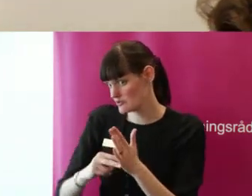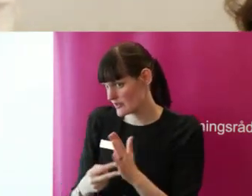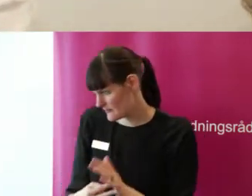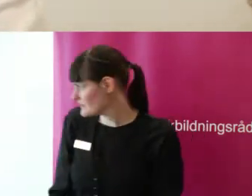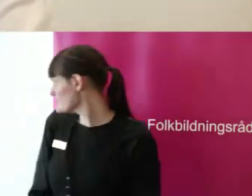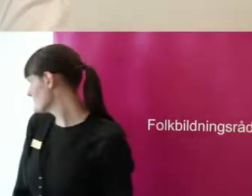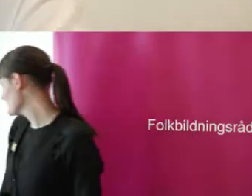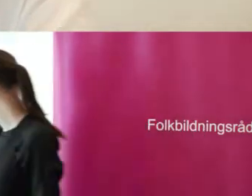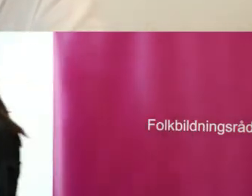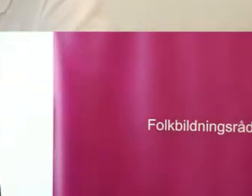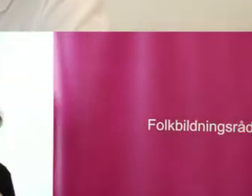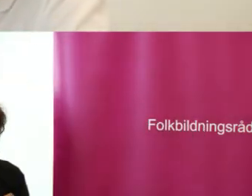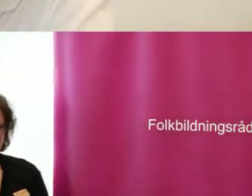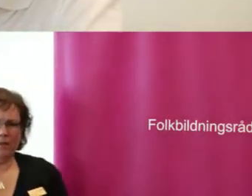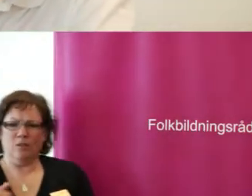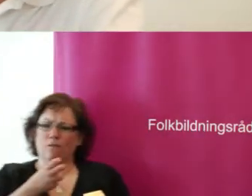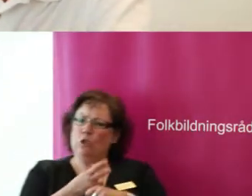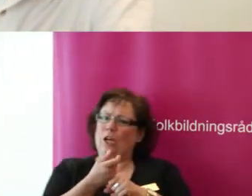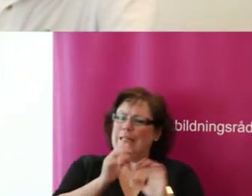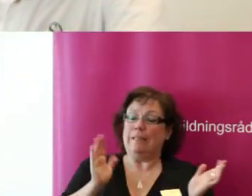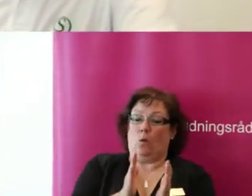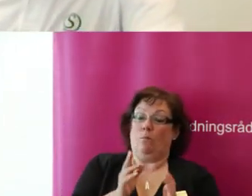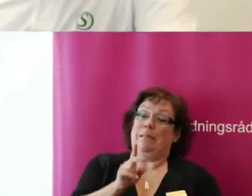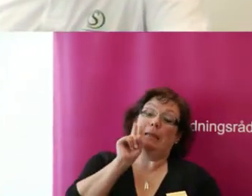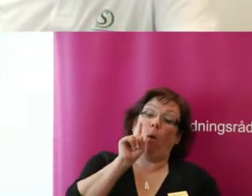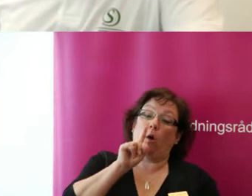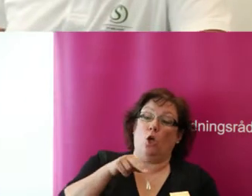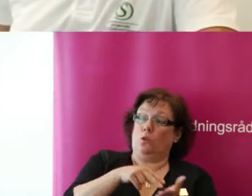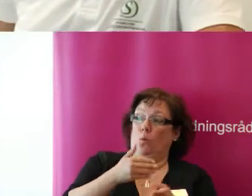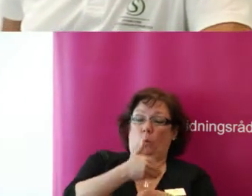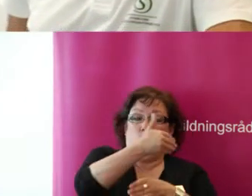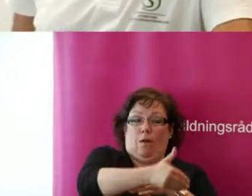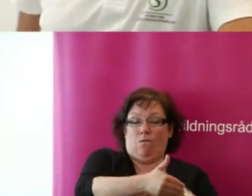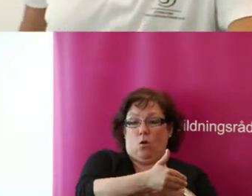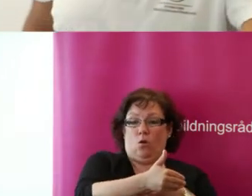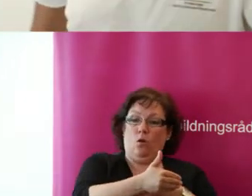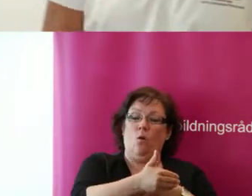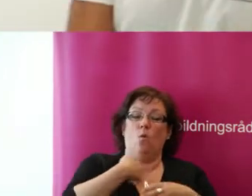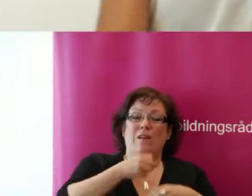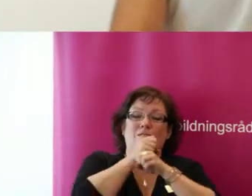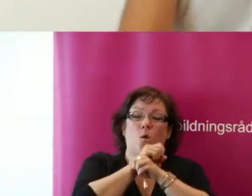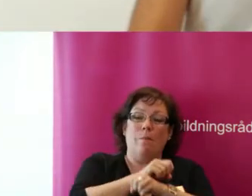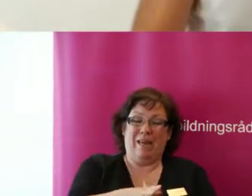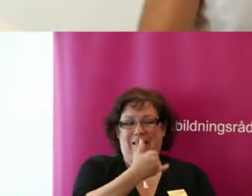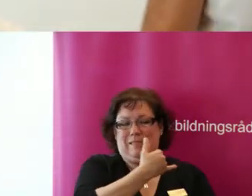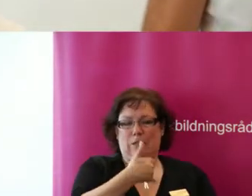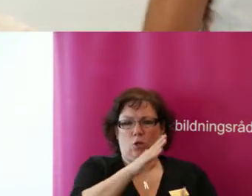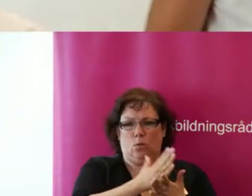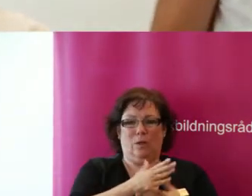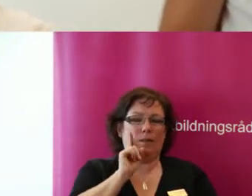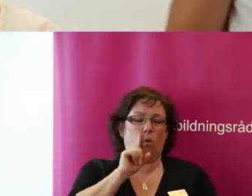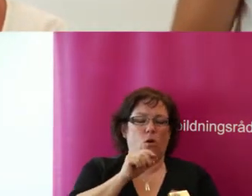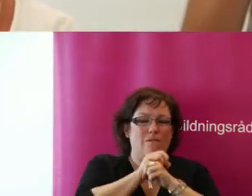Jag måste ändå säga, igår stod jag här utanför och informerade inför ett annat seminarium, inte där egentligen, för högskolan. Och